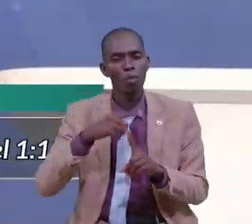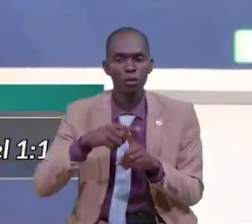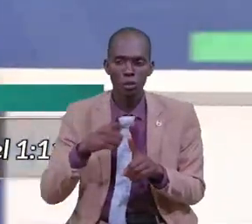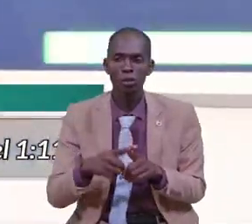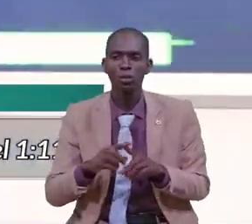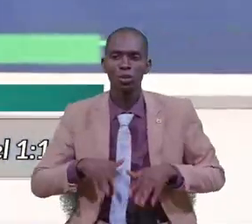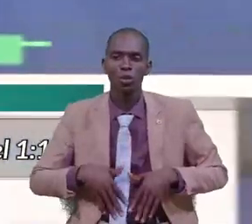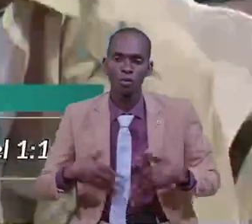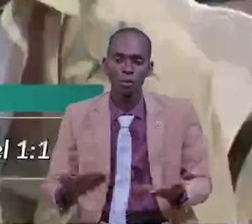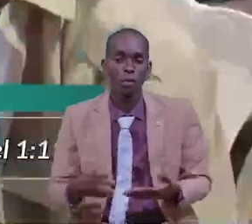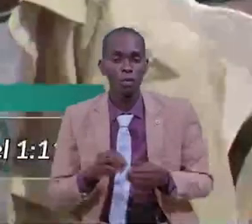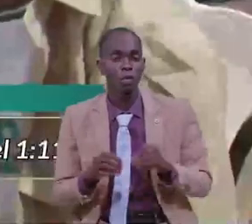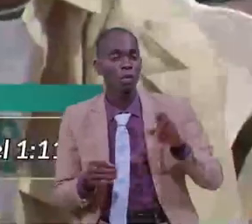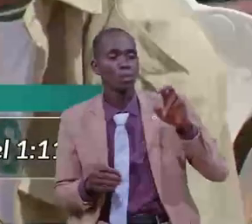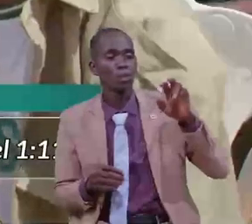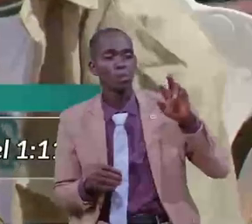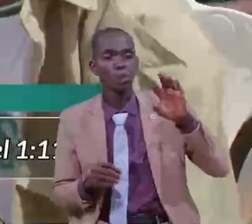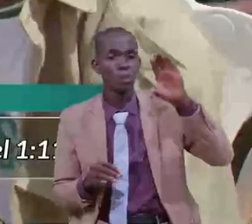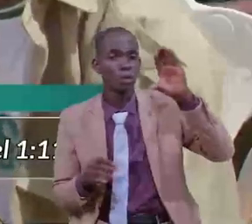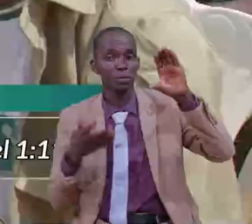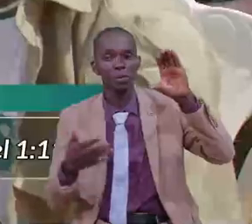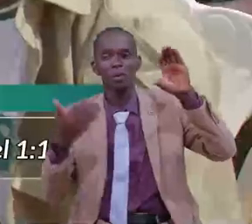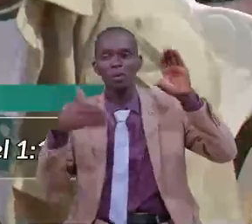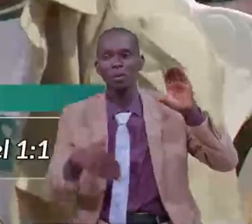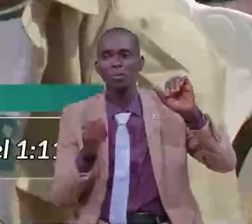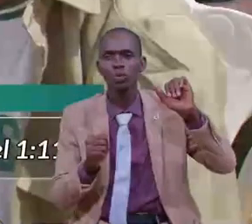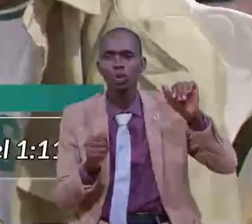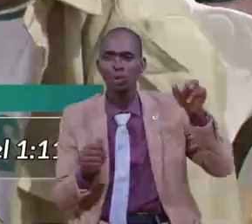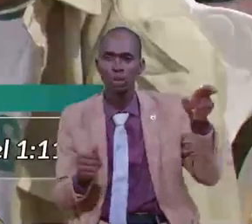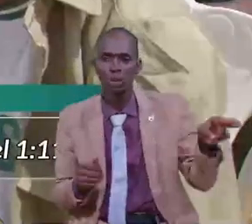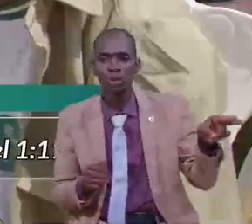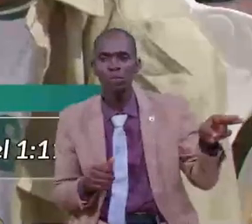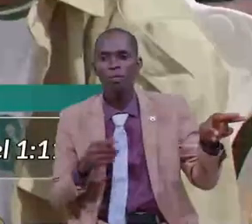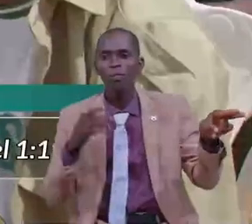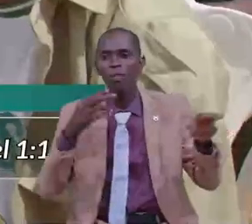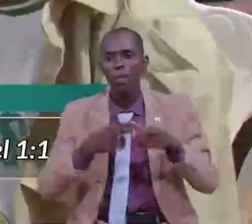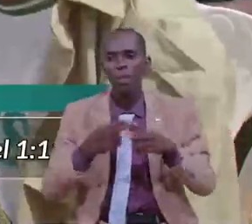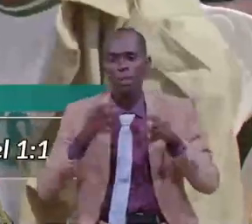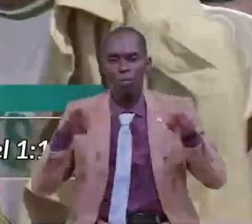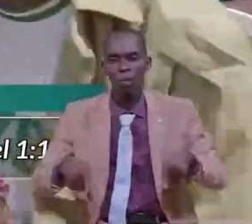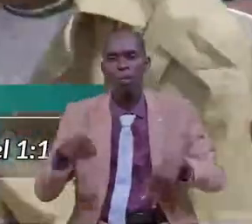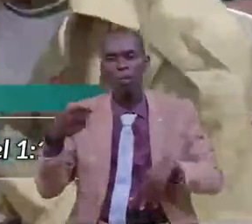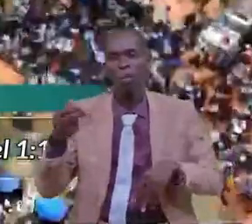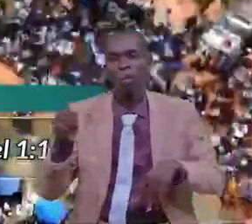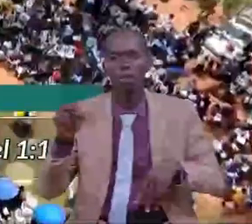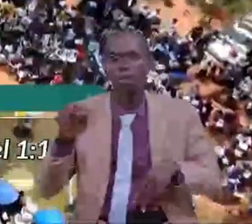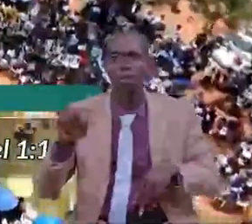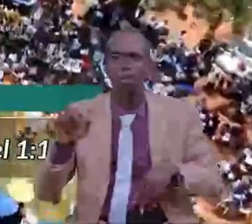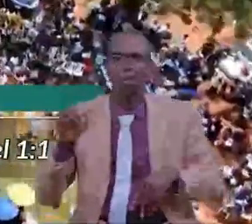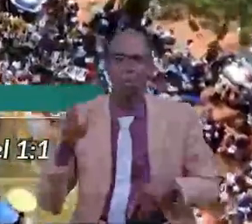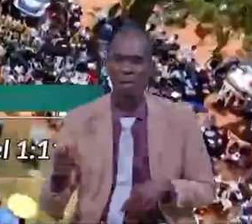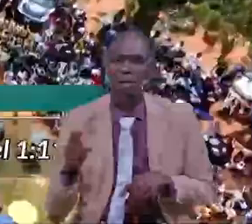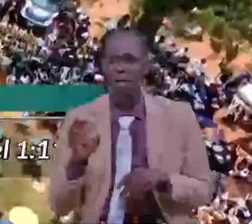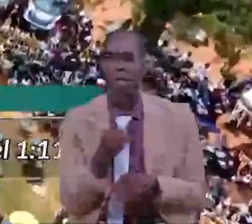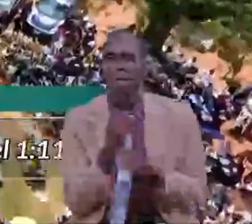Nous avons la consécration dans la prière de Anne. La prière dans la consécration de Anne. Seigneur, j'ai besoin d'un